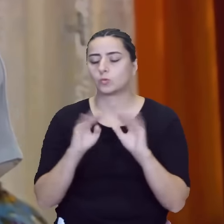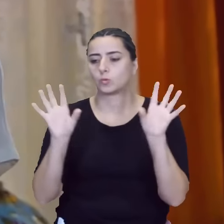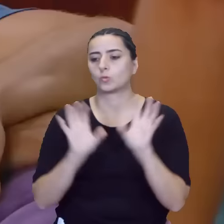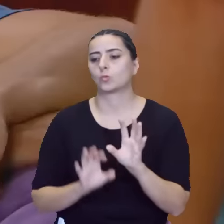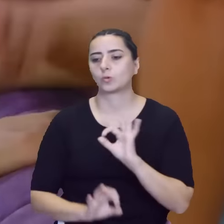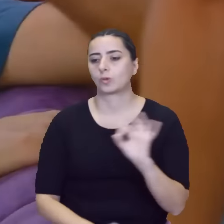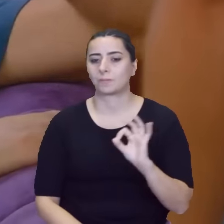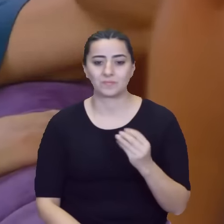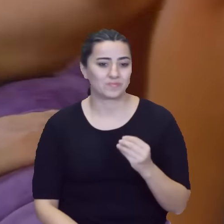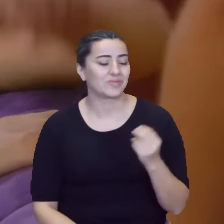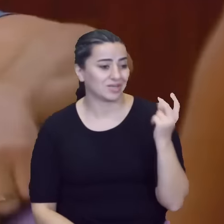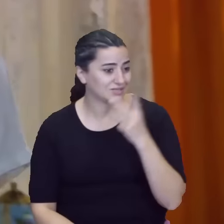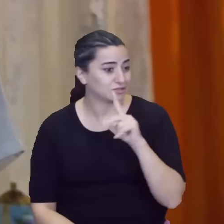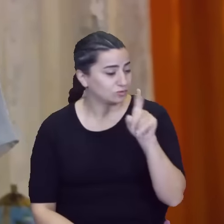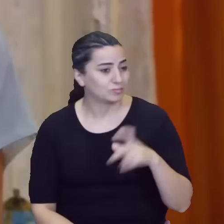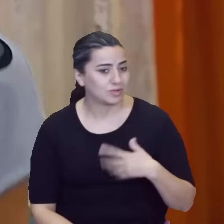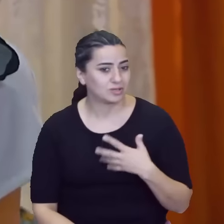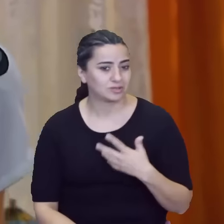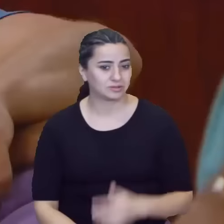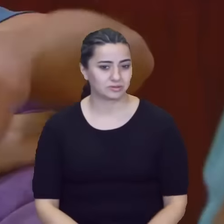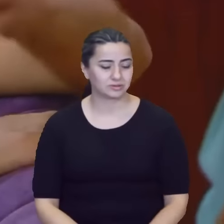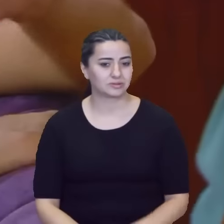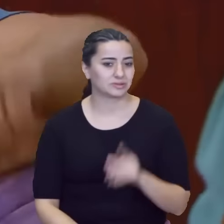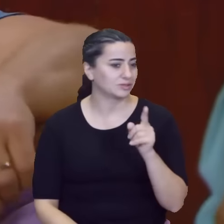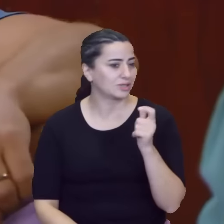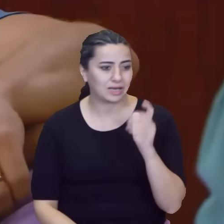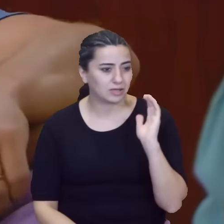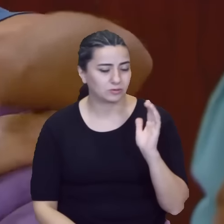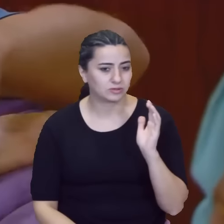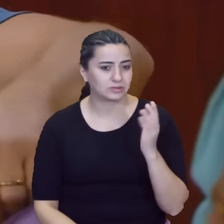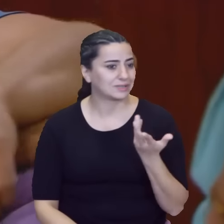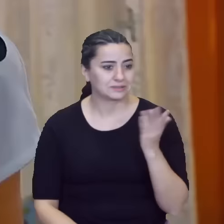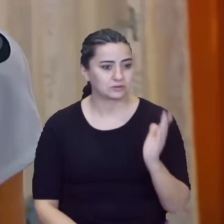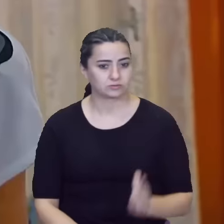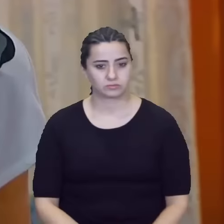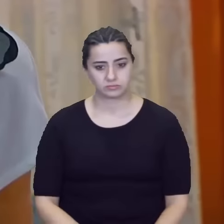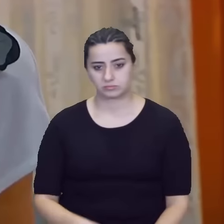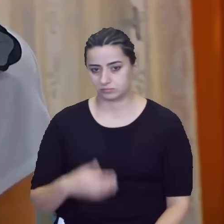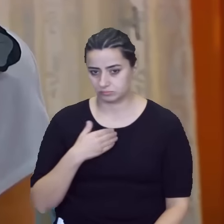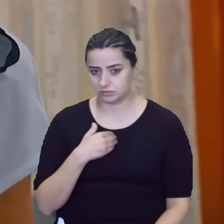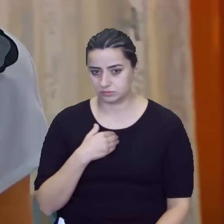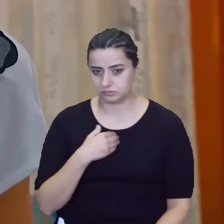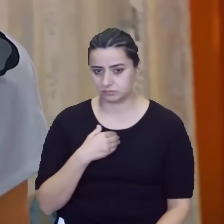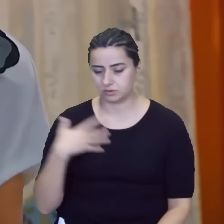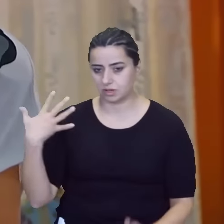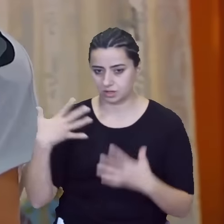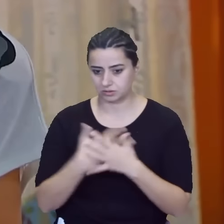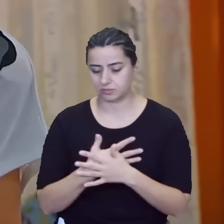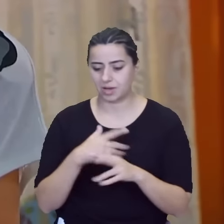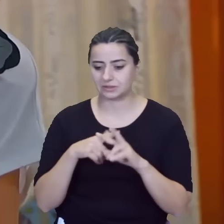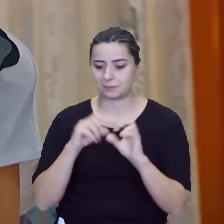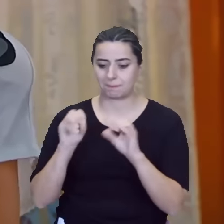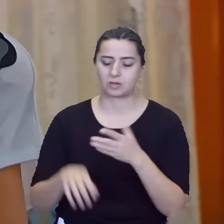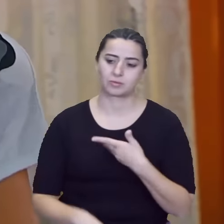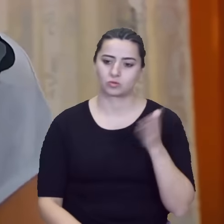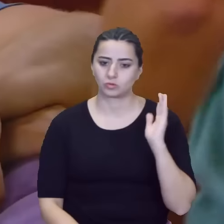yayını alıyormuş. İkinci soru geliyor o zaman. Söyle. Sen nereye gidiyorsun? Yani nasıl gidiyorsun? Nasıl gidiyorum? İşte akşam Aslı'yı sana